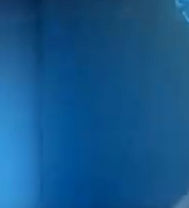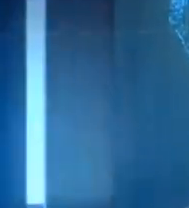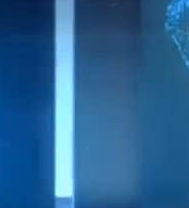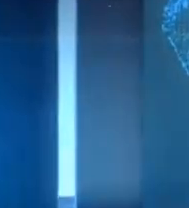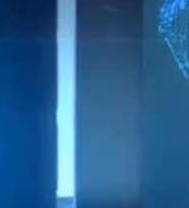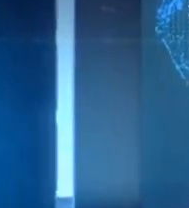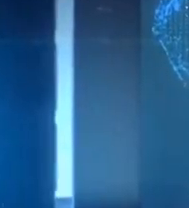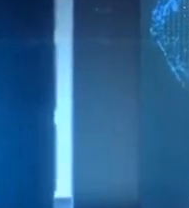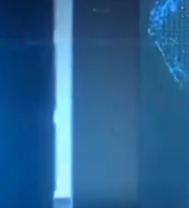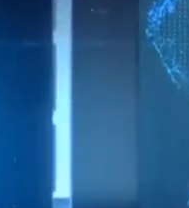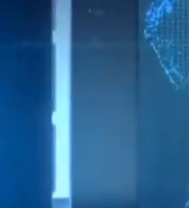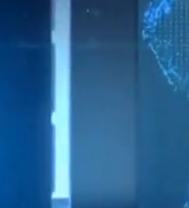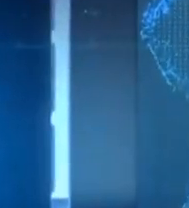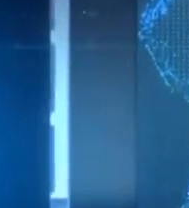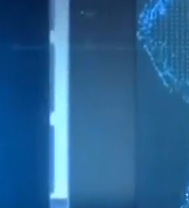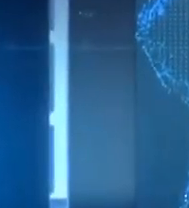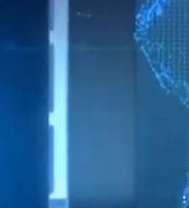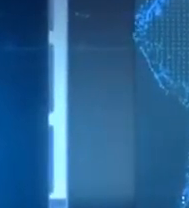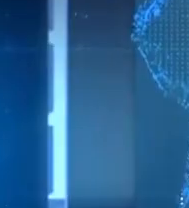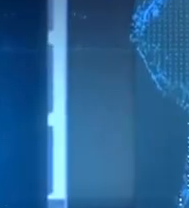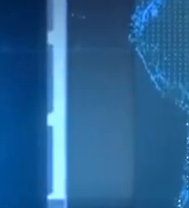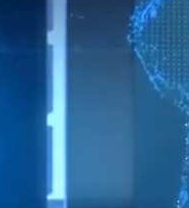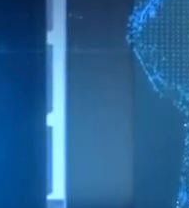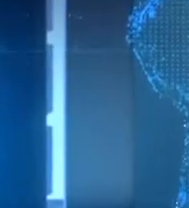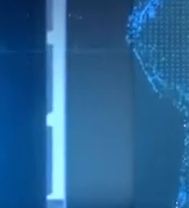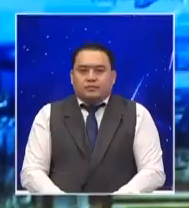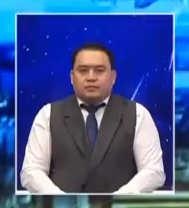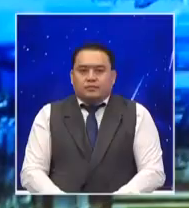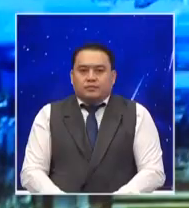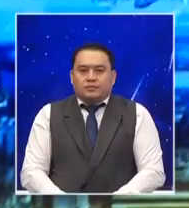Медет Жұмабай, Ержан Дүйсен, Жетісу телеарнасы.